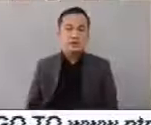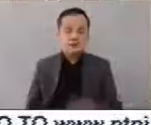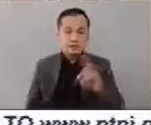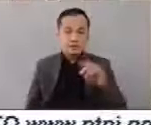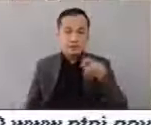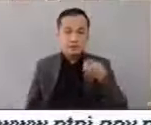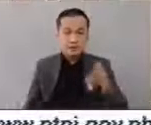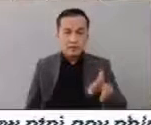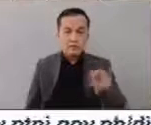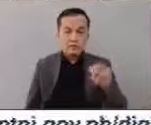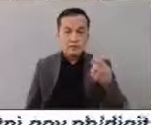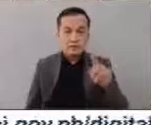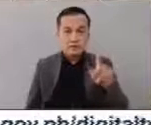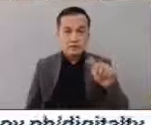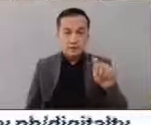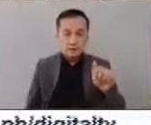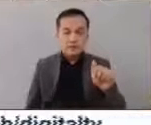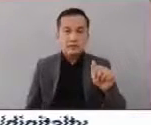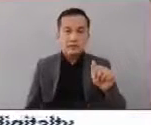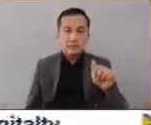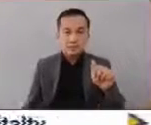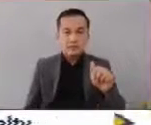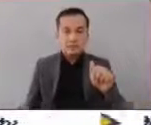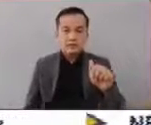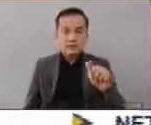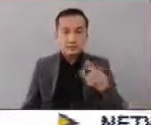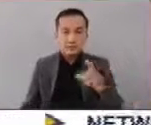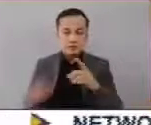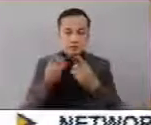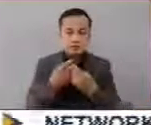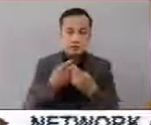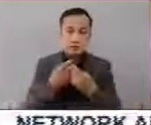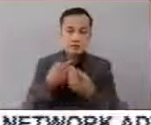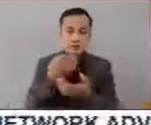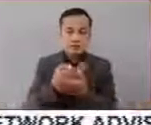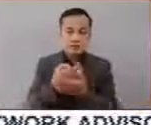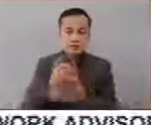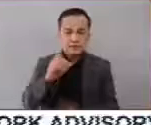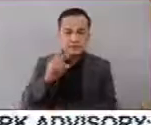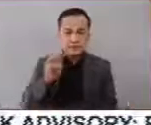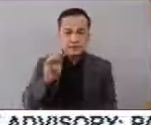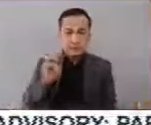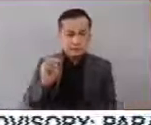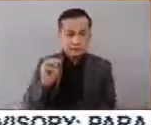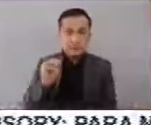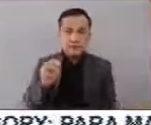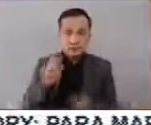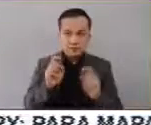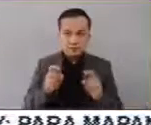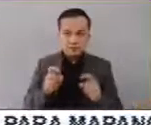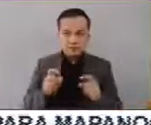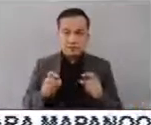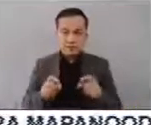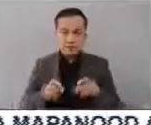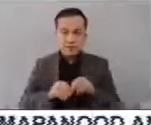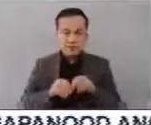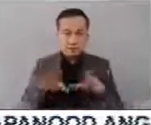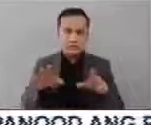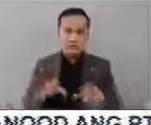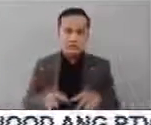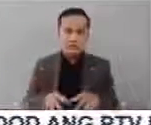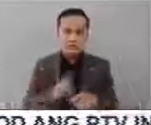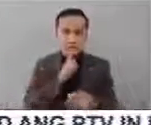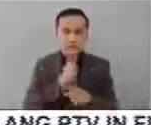Pero seryoso naman ang presidente sa paglalatag ng kanyang mga landmark legislation, katuwang ang Kongreso, tulad ng